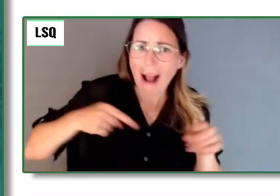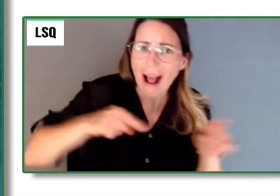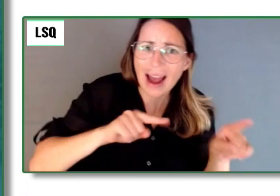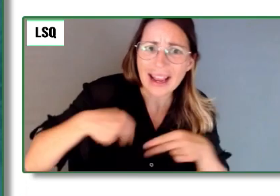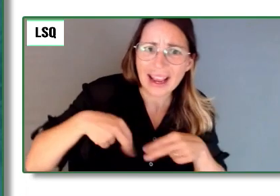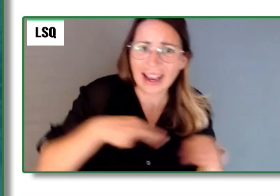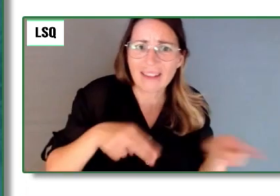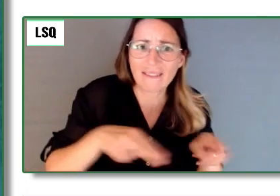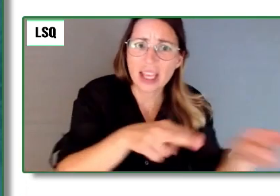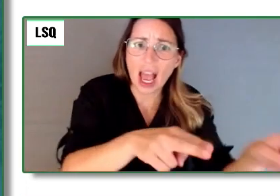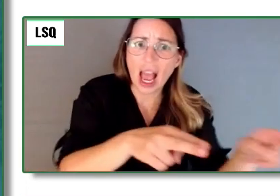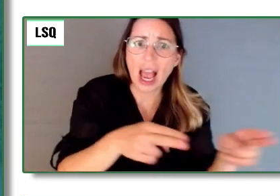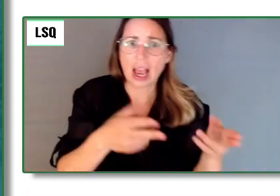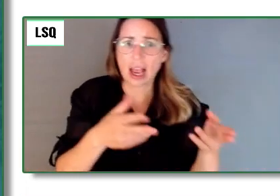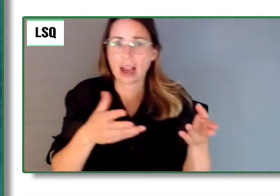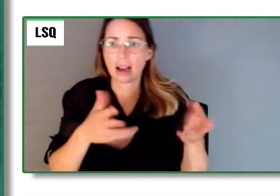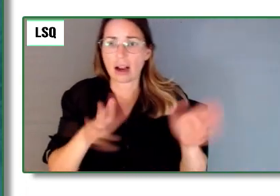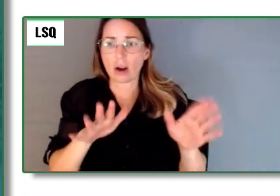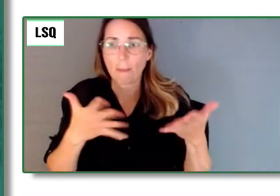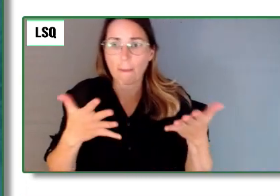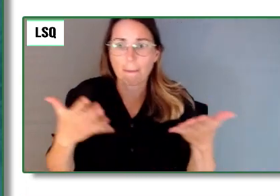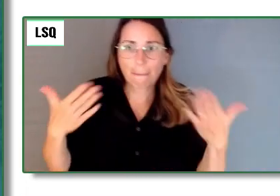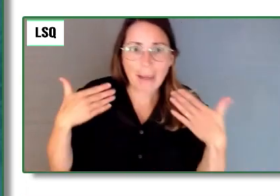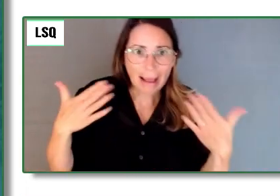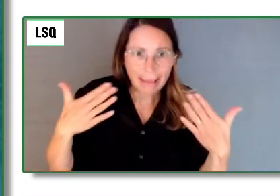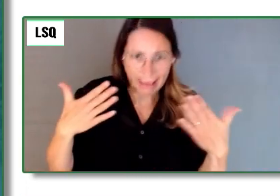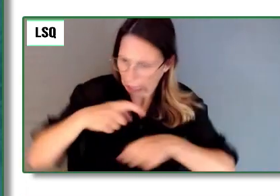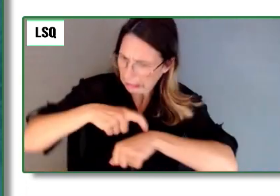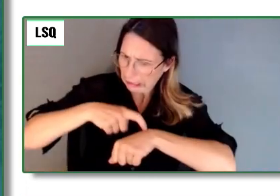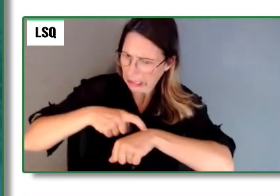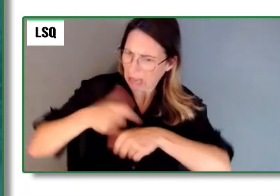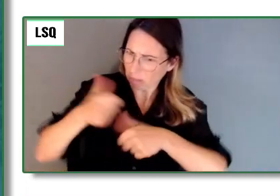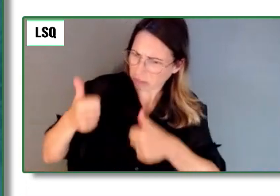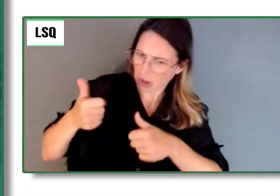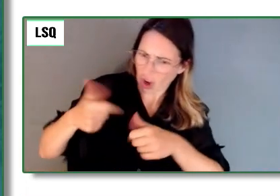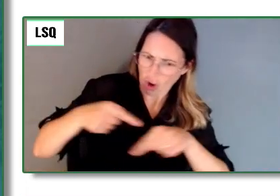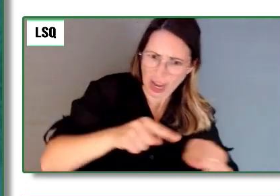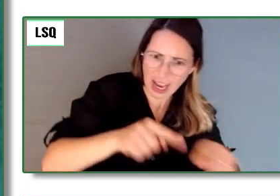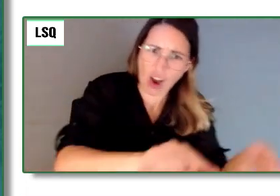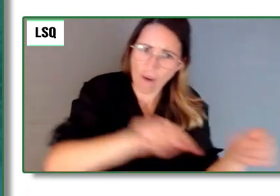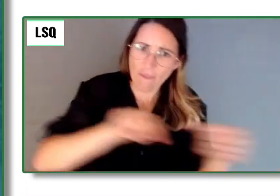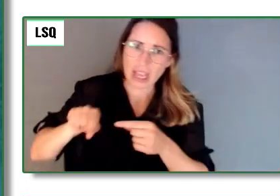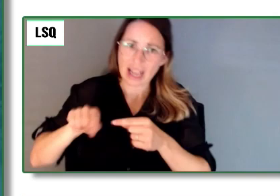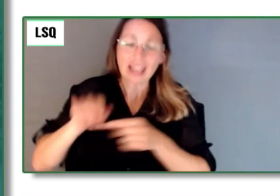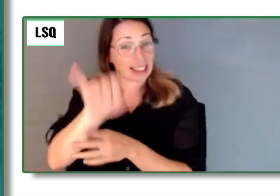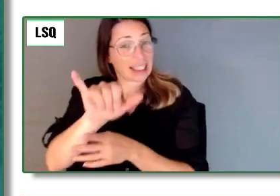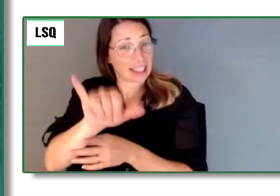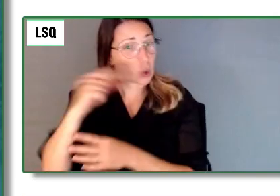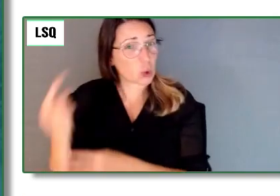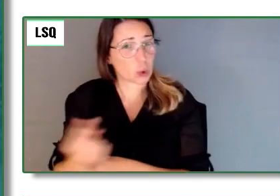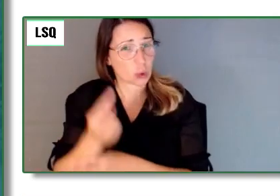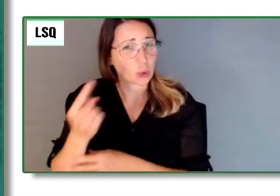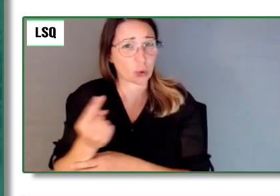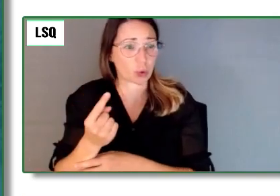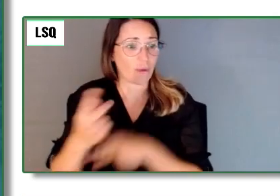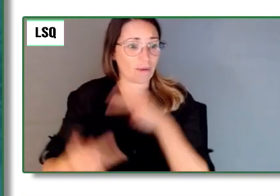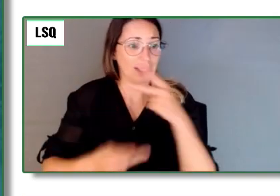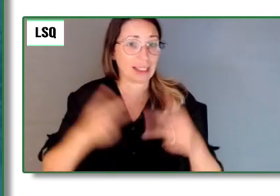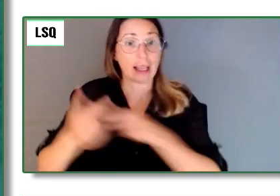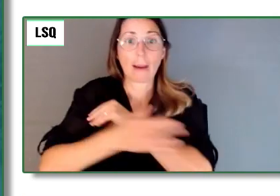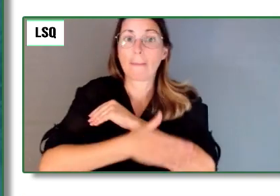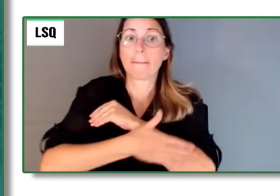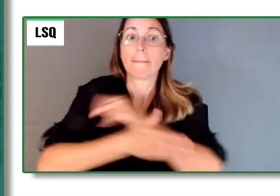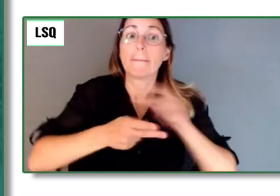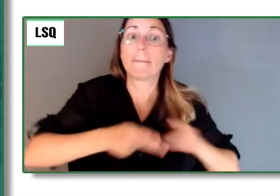le faire. Comment faire avec si on est une personne qui a une déficience visuelle? Qu'est-ce que nous devons faire? Où devons-nous rendre et comment